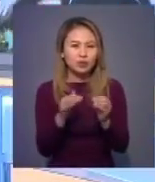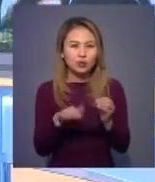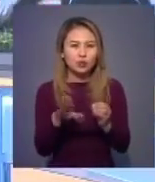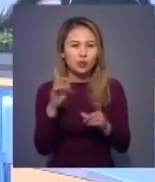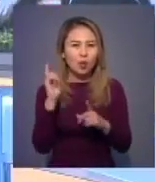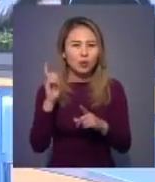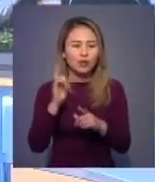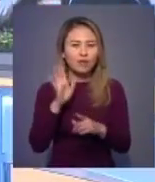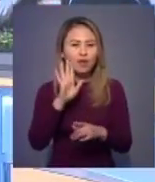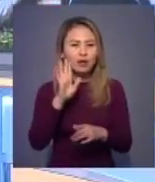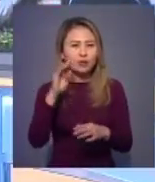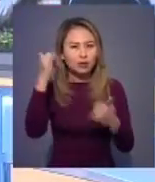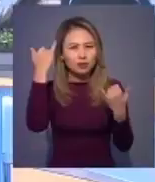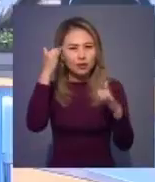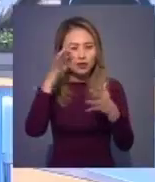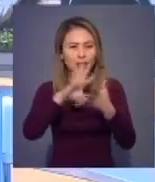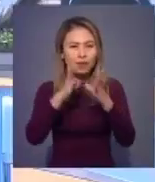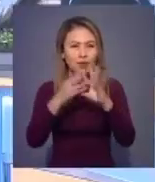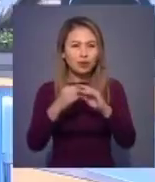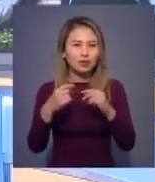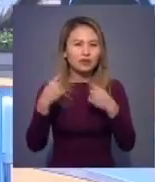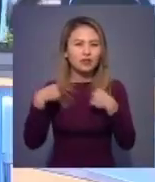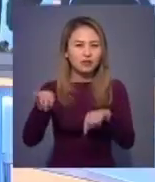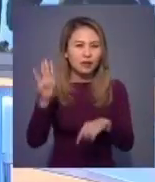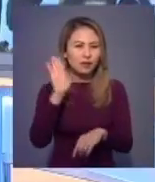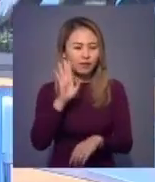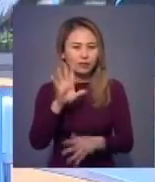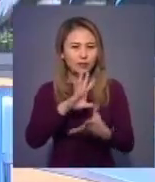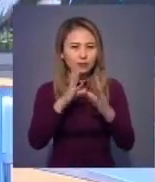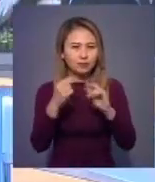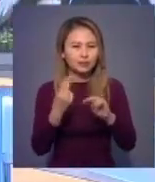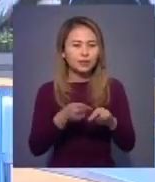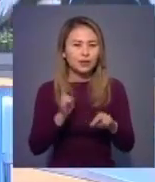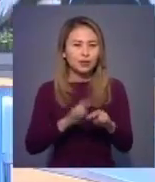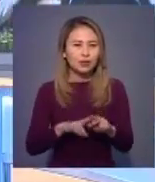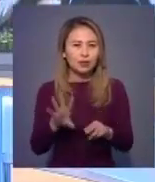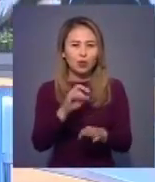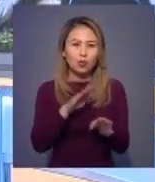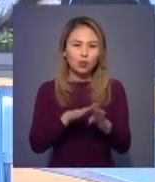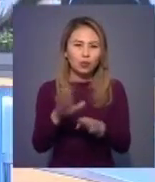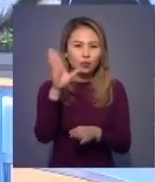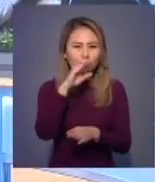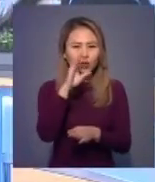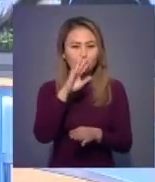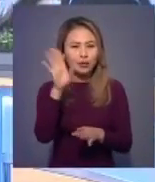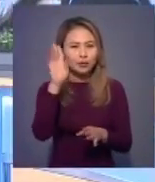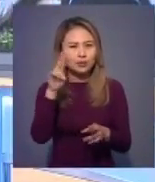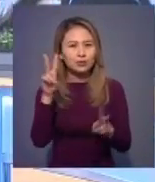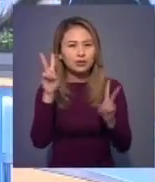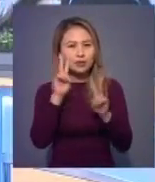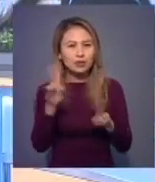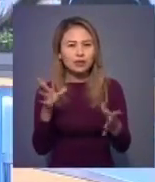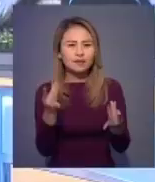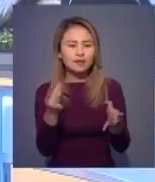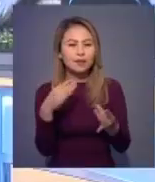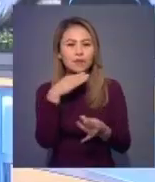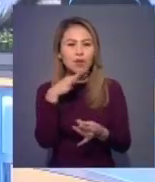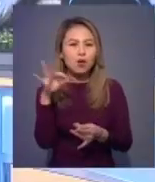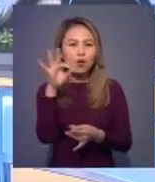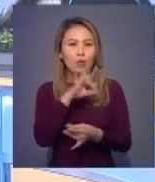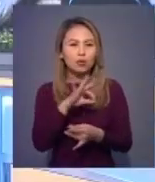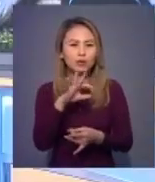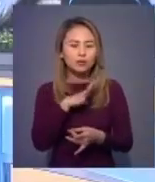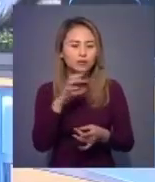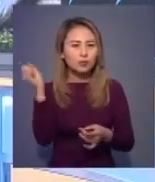10 мың тоннадан астам сиыр еті шетелге сатылды. Енді жыл соңына дейін қалған орында үлгереме? Жалпы еліміздің ет экспорттаудағы